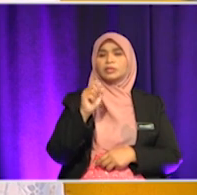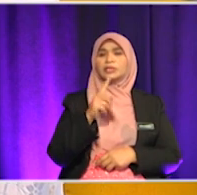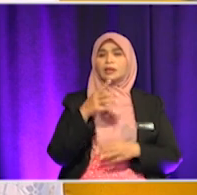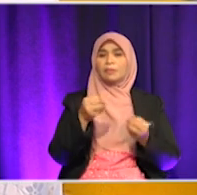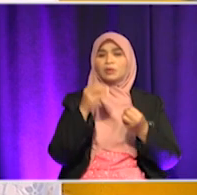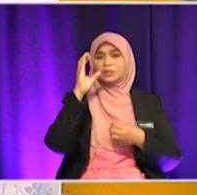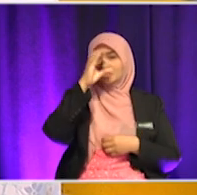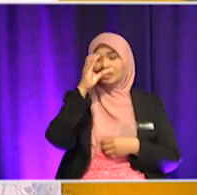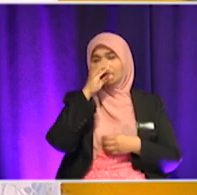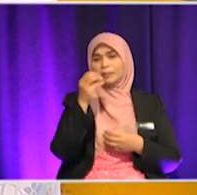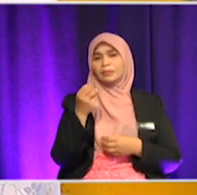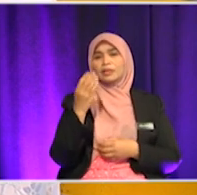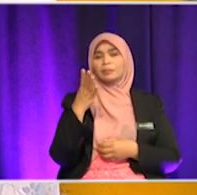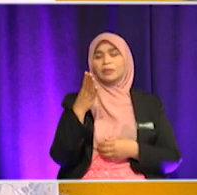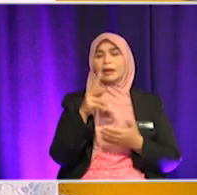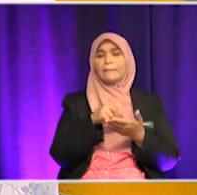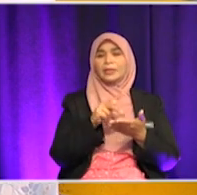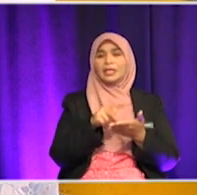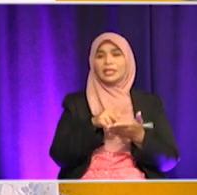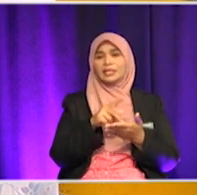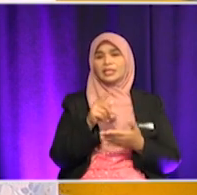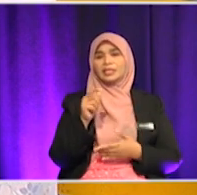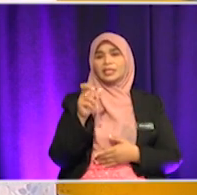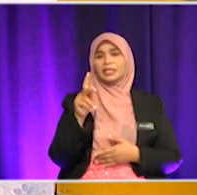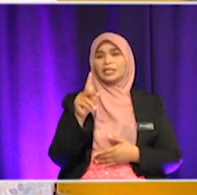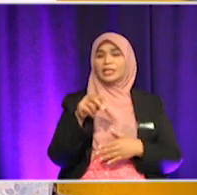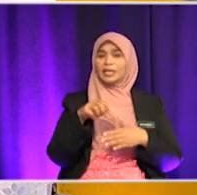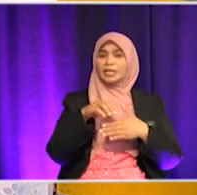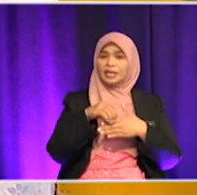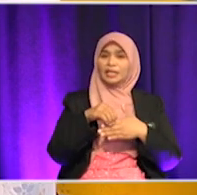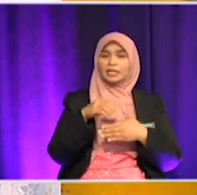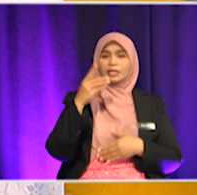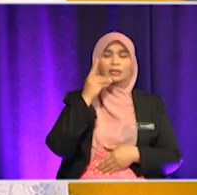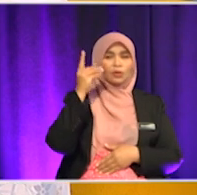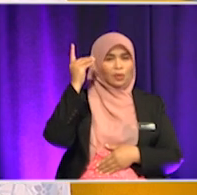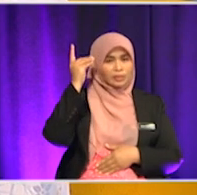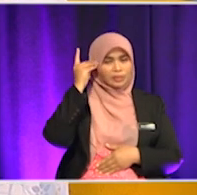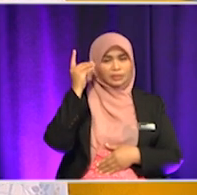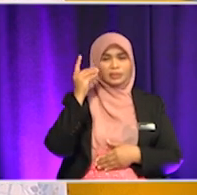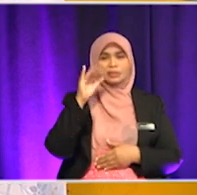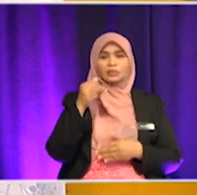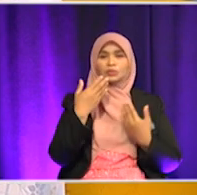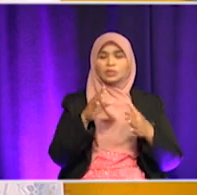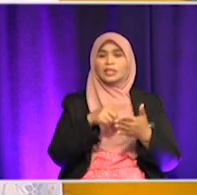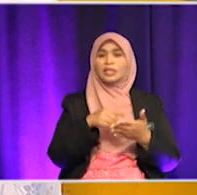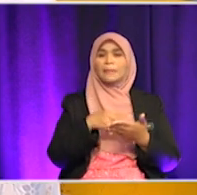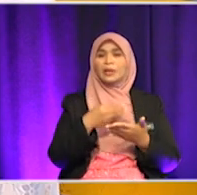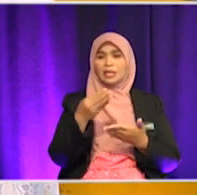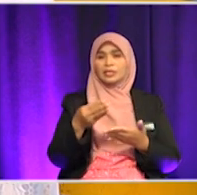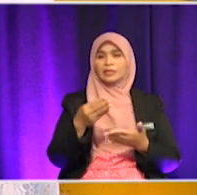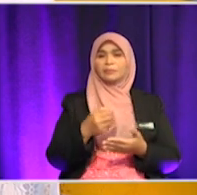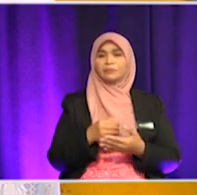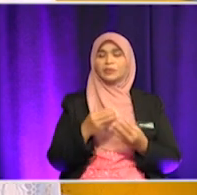berapa bilangan tiket dewasa yang telah dibeli oleh Encik Rizal. Sebab dia dah bagi dah